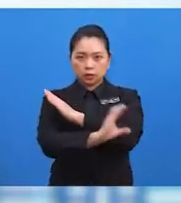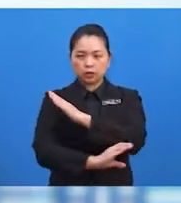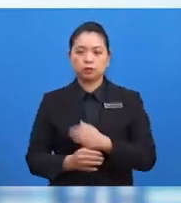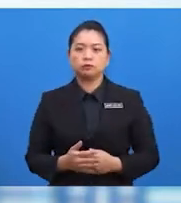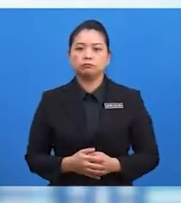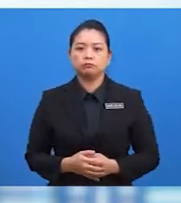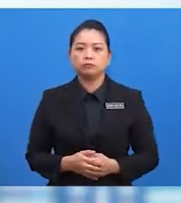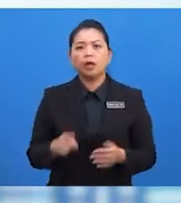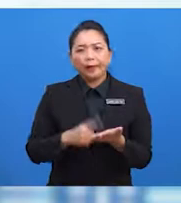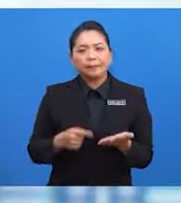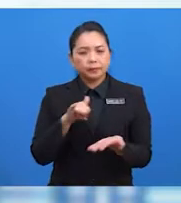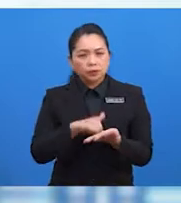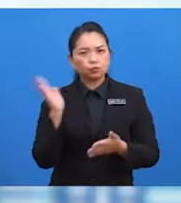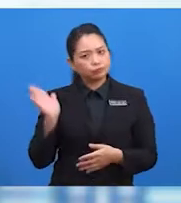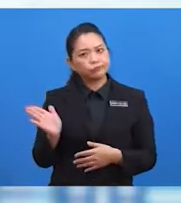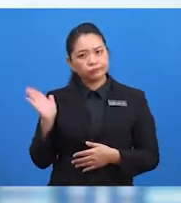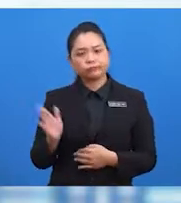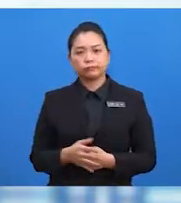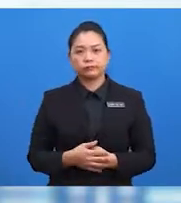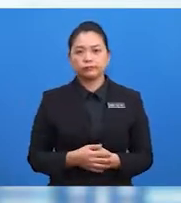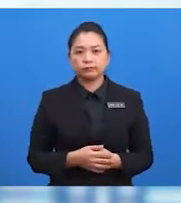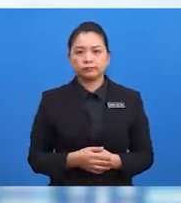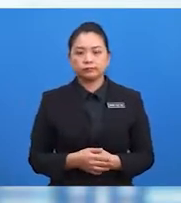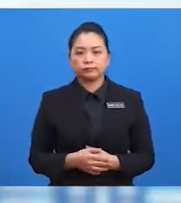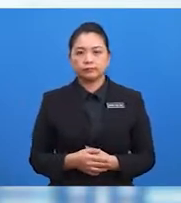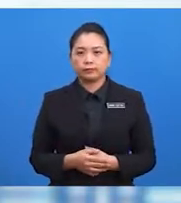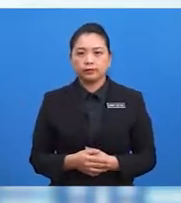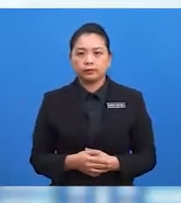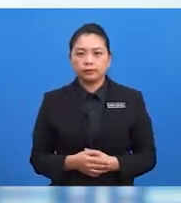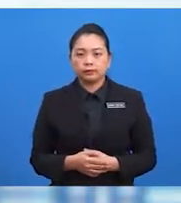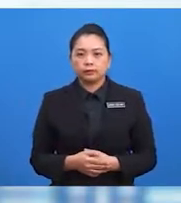apakah yang dimaksudkan dengan belanjawan negara?